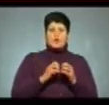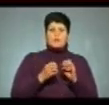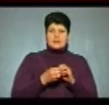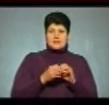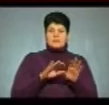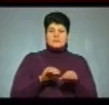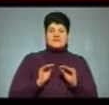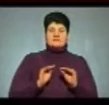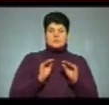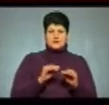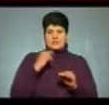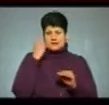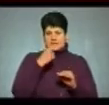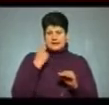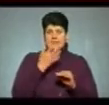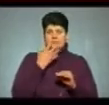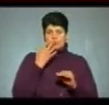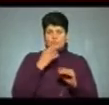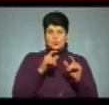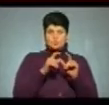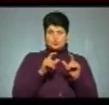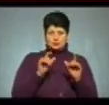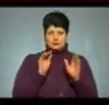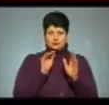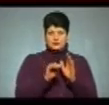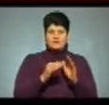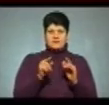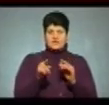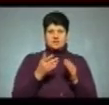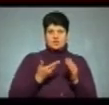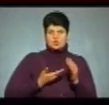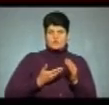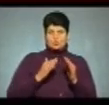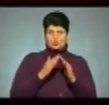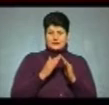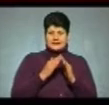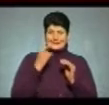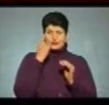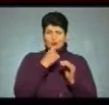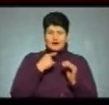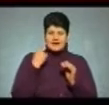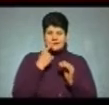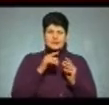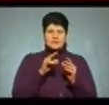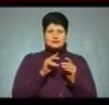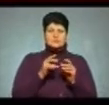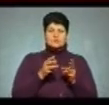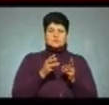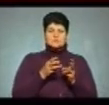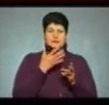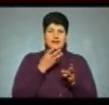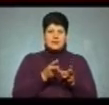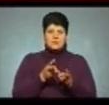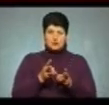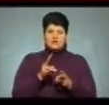встановлення індивідуального теплового пункту у їхніх житлових будинках. Індивідуальний тепловий пункт – це комплекс пристроїв, розташований